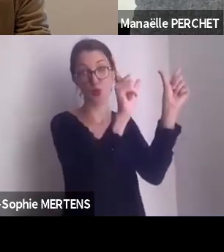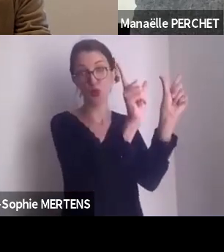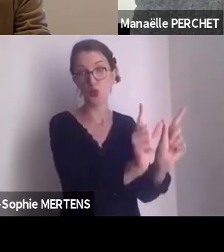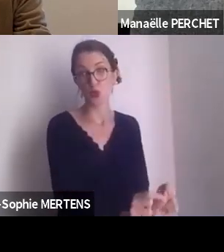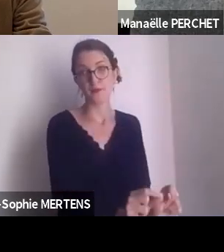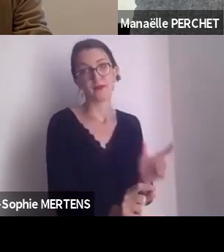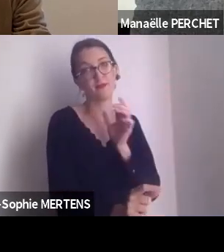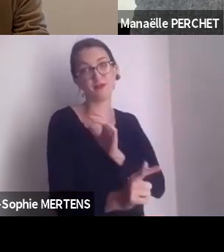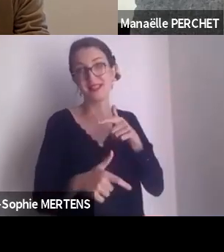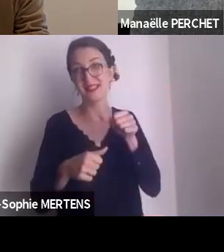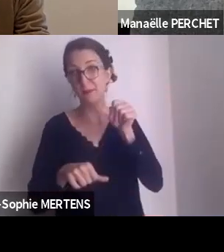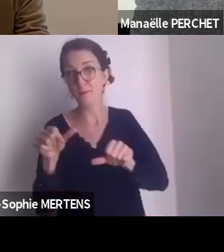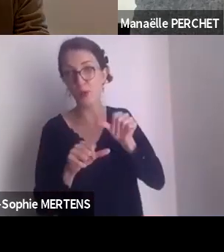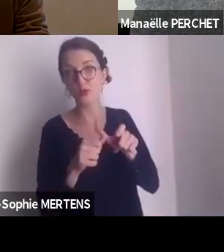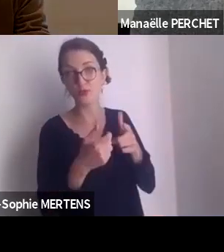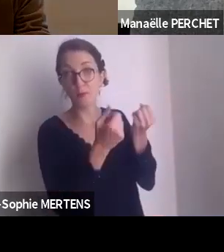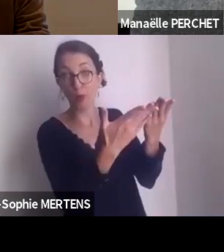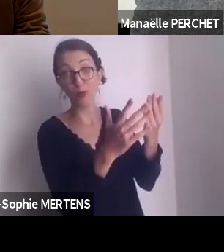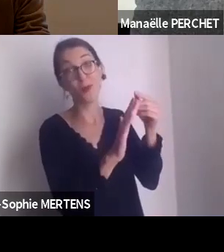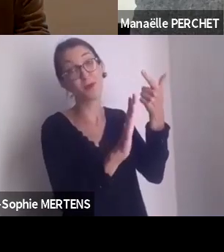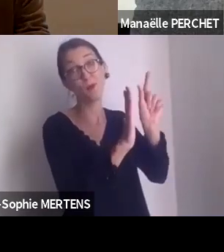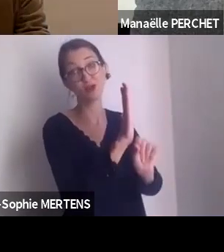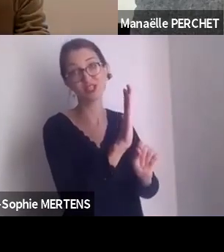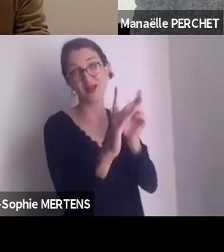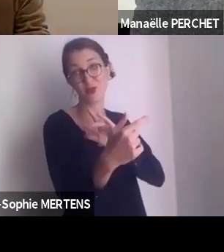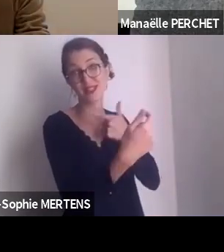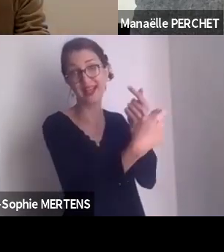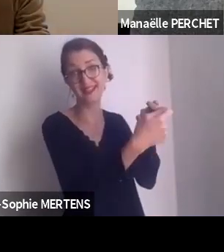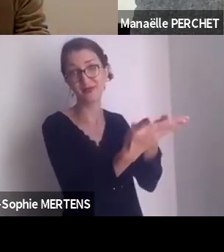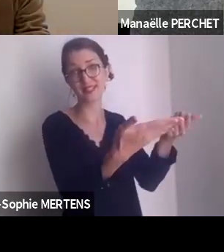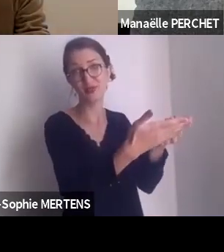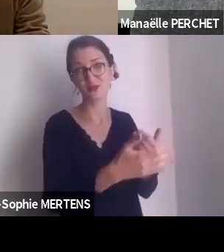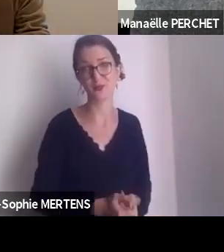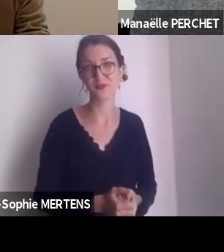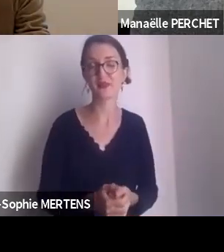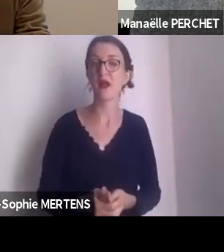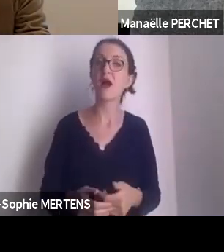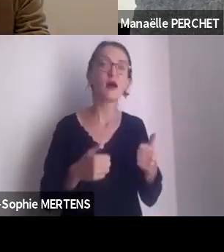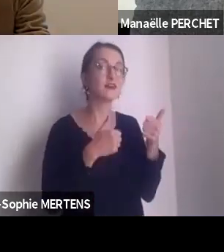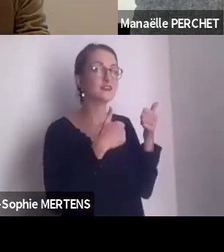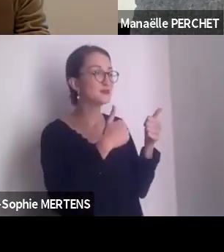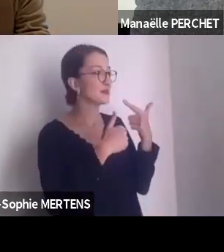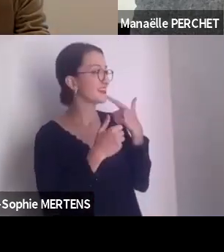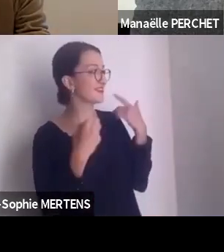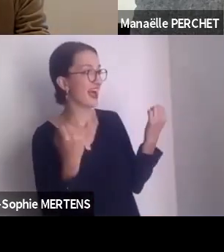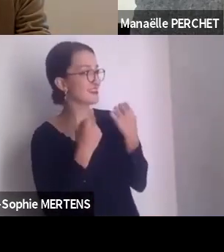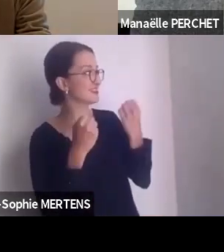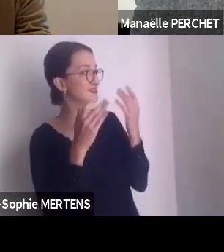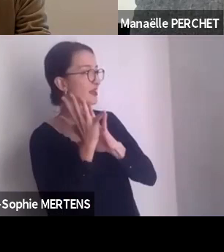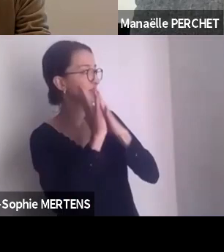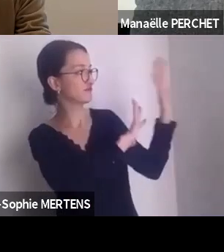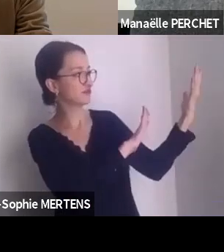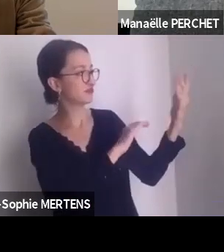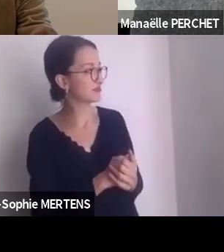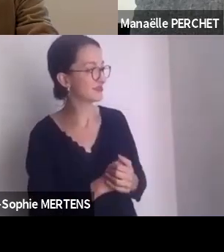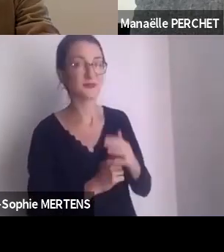Donc voilà, on travaille là-dessus. Super. Donc, une évolution de vos activités en continu. Voilà. Ce qu'il